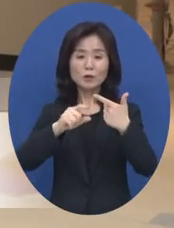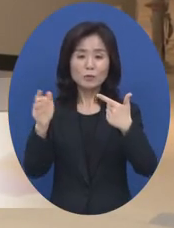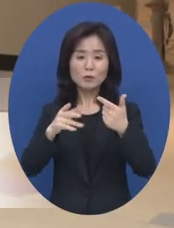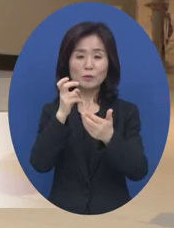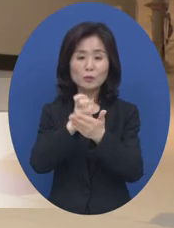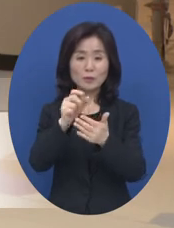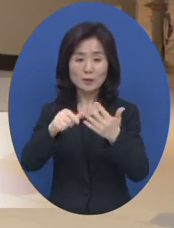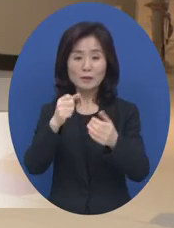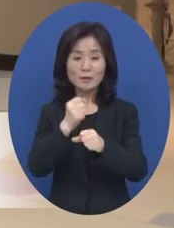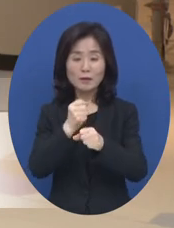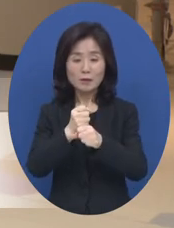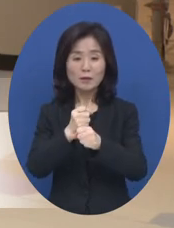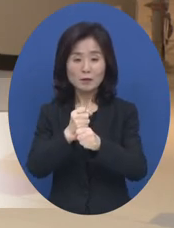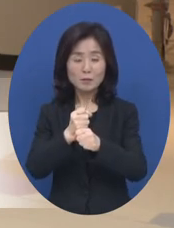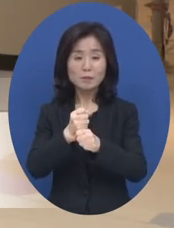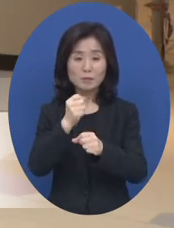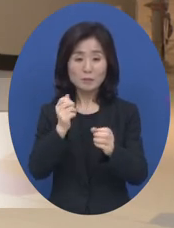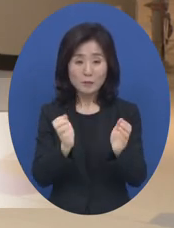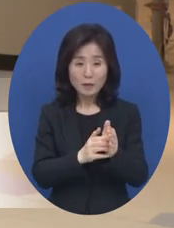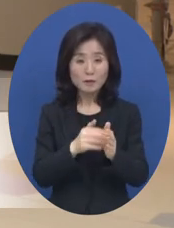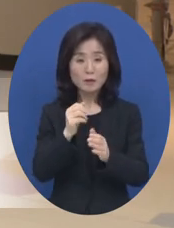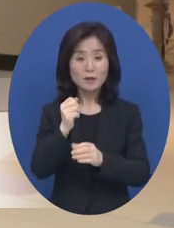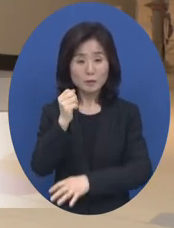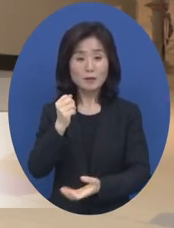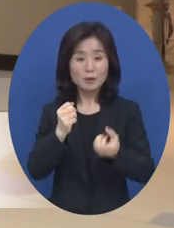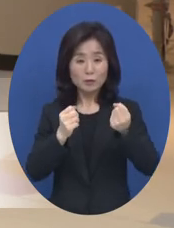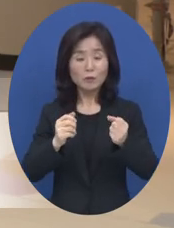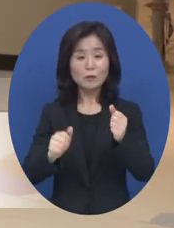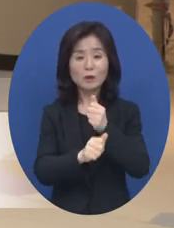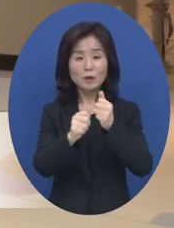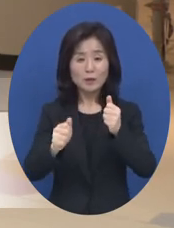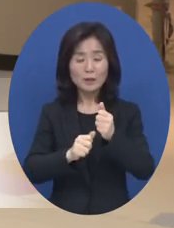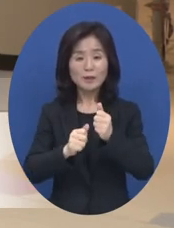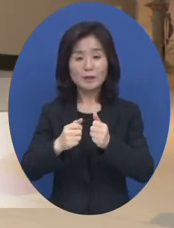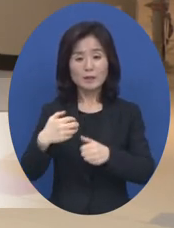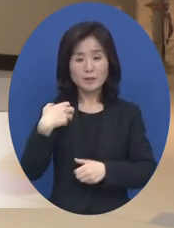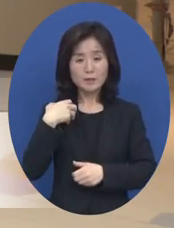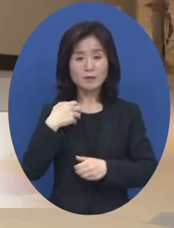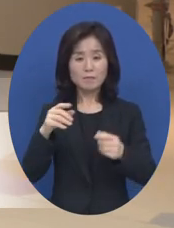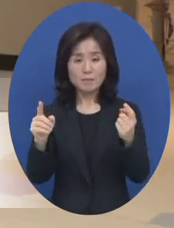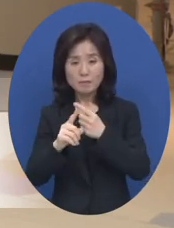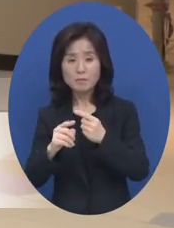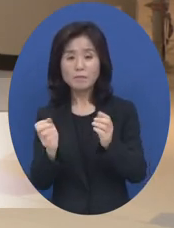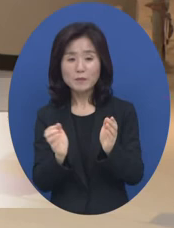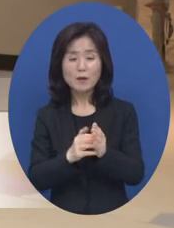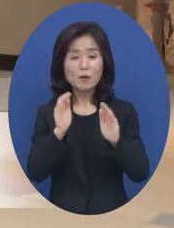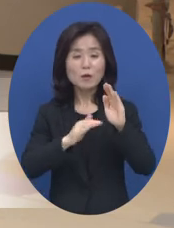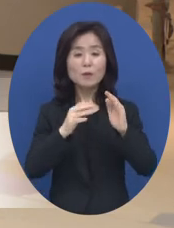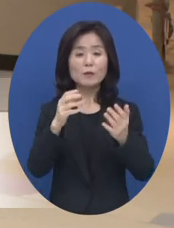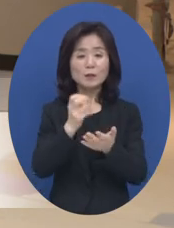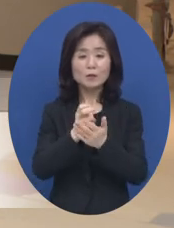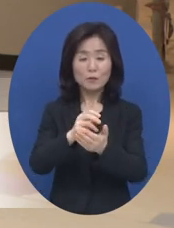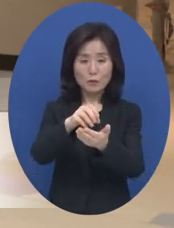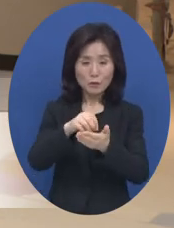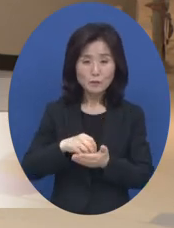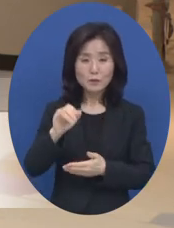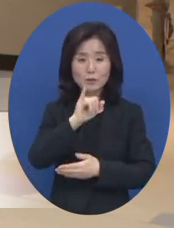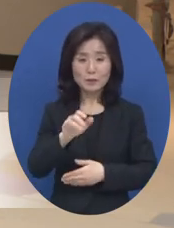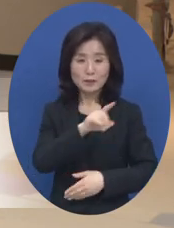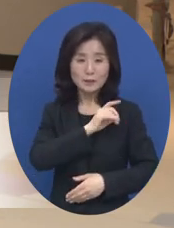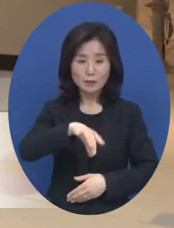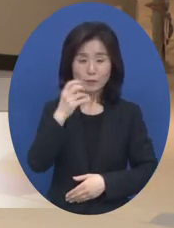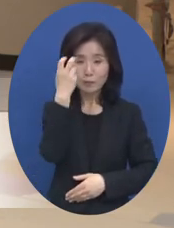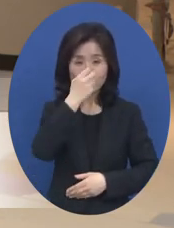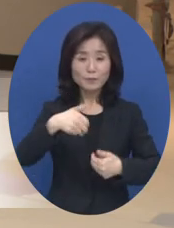마련했고 이 기반을 근거로 위원회의 기능을 차면 개탄 했으며 공모 z 을 도입하였고 전국 최초로 검 수단을